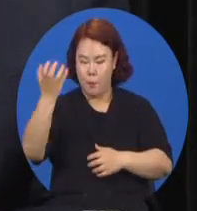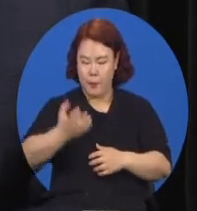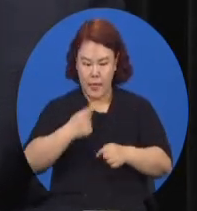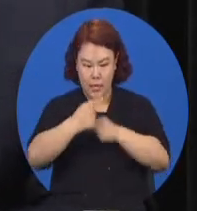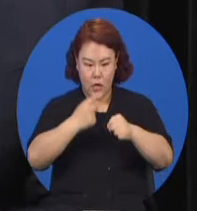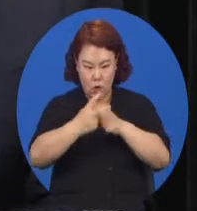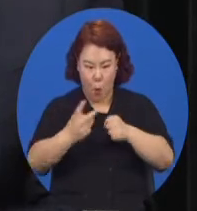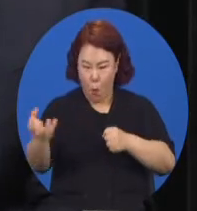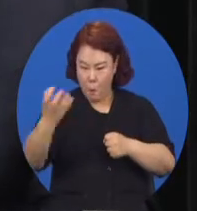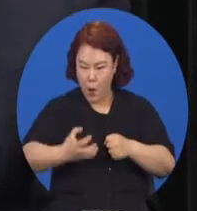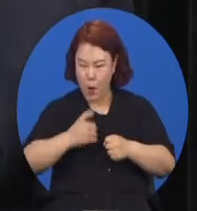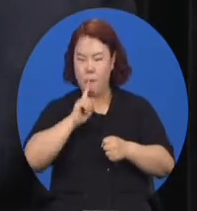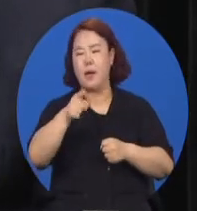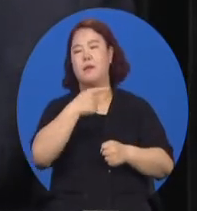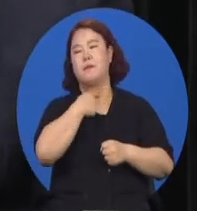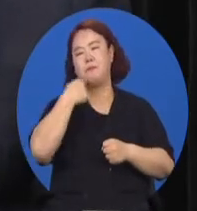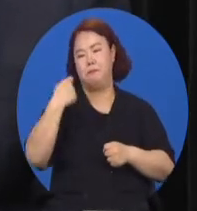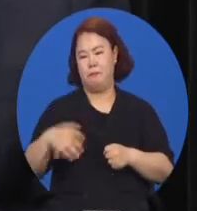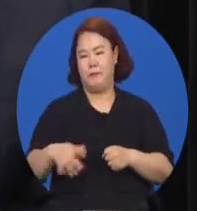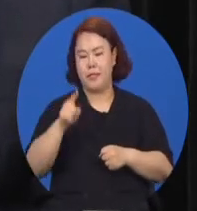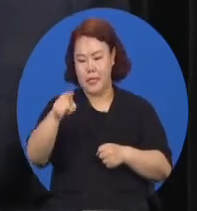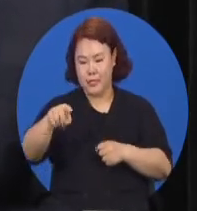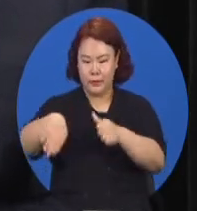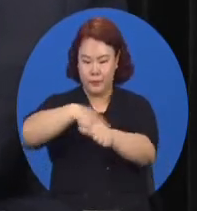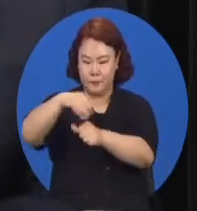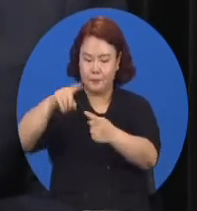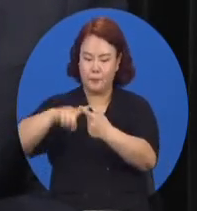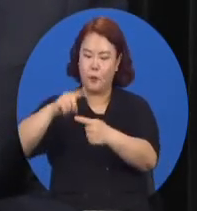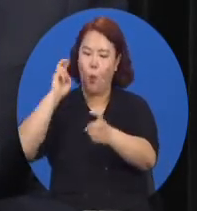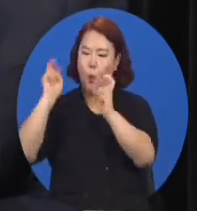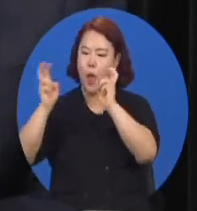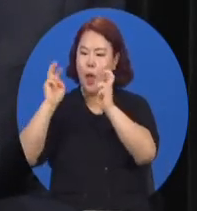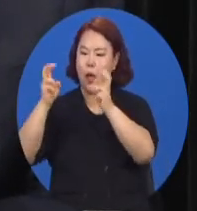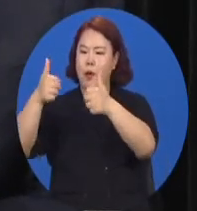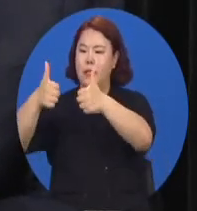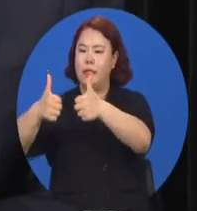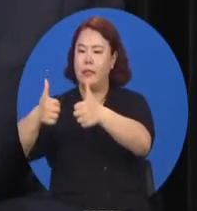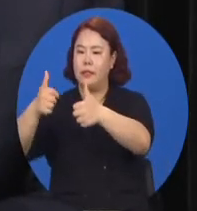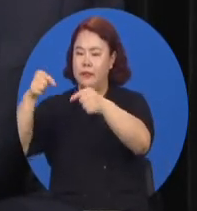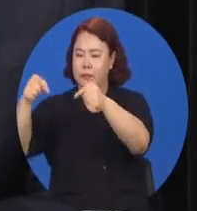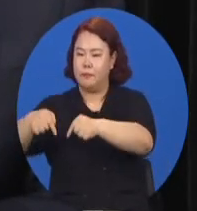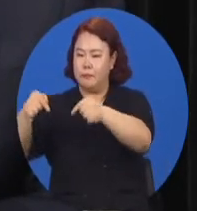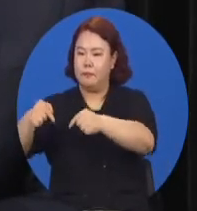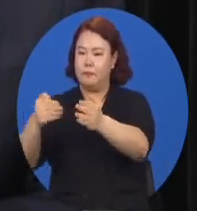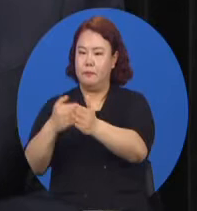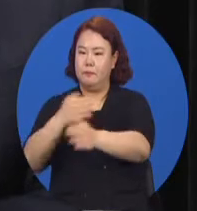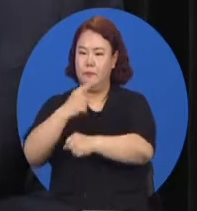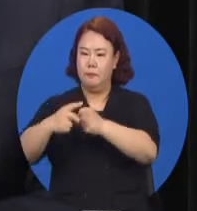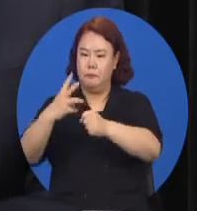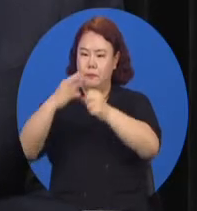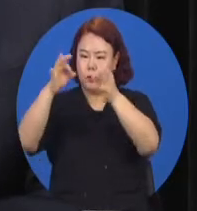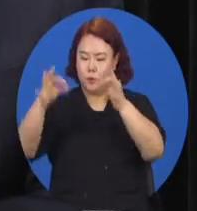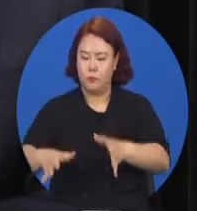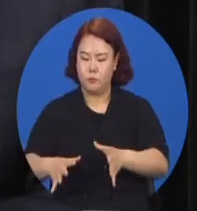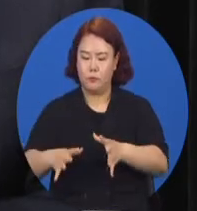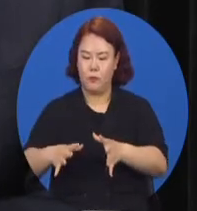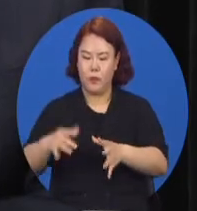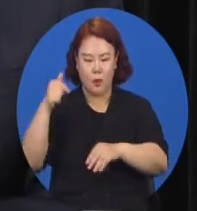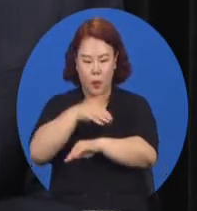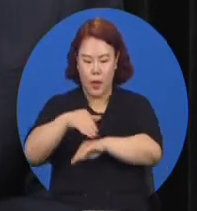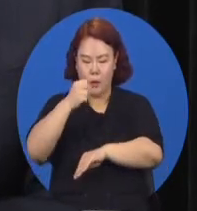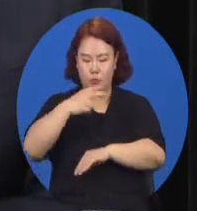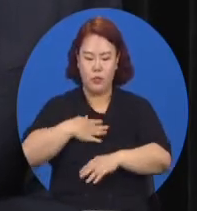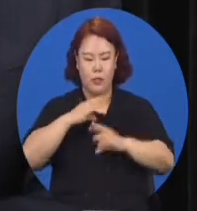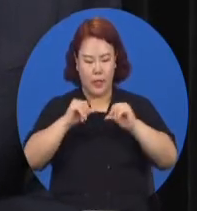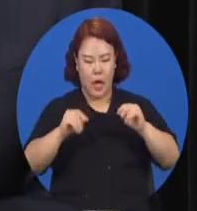없고요. 그것은 회사와 상의를 해서 수년간 이렇게 계획을 한 다음에 우리가 부지도 제공하고 또 그다음에